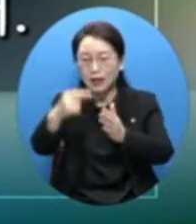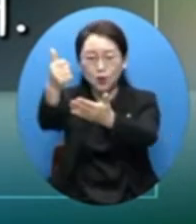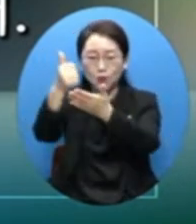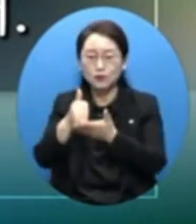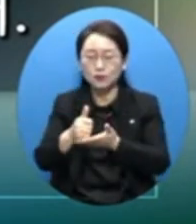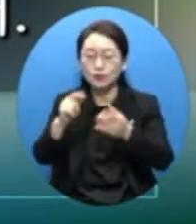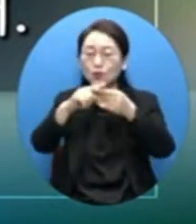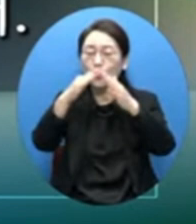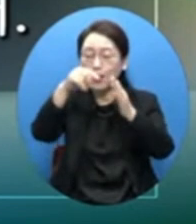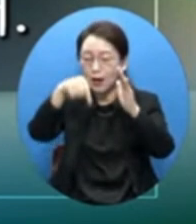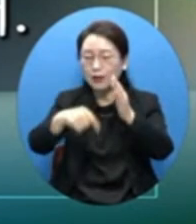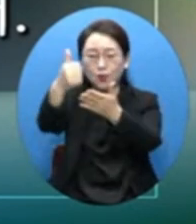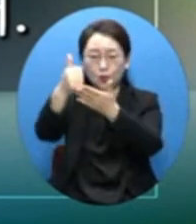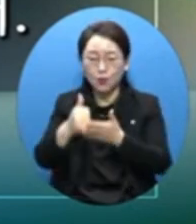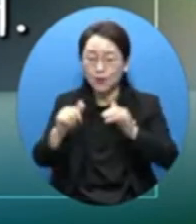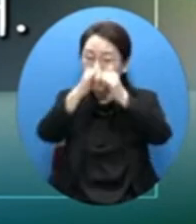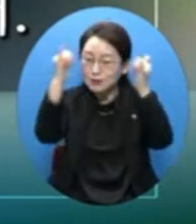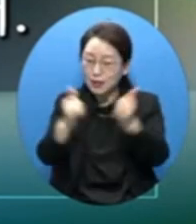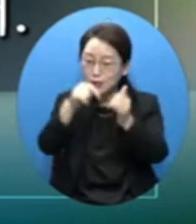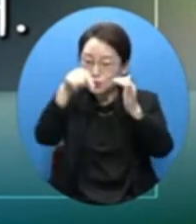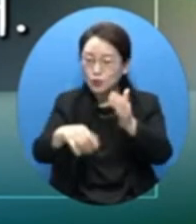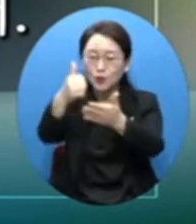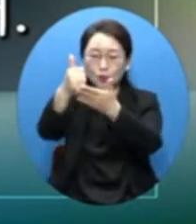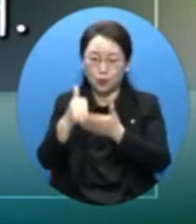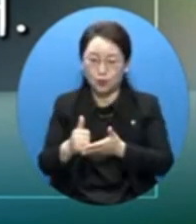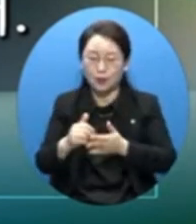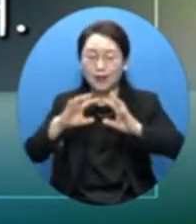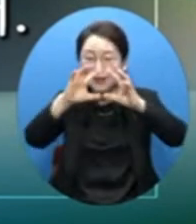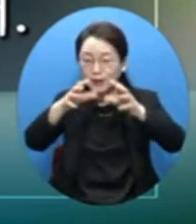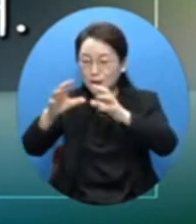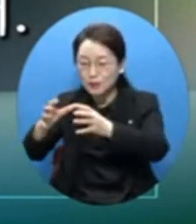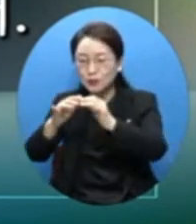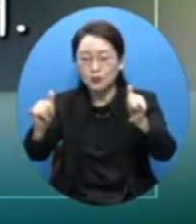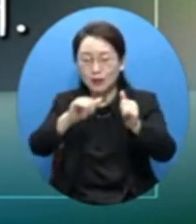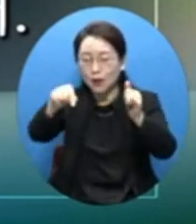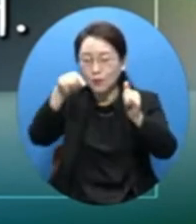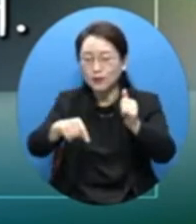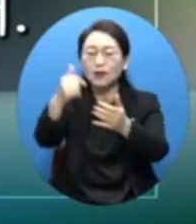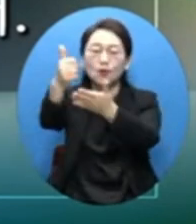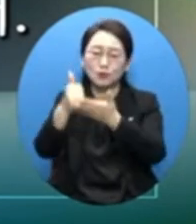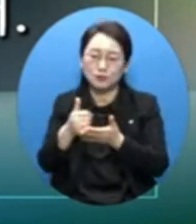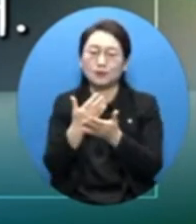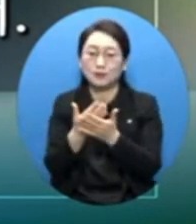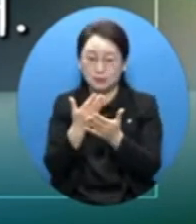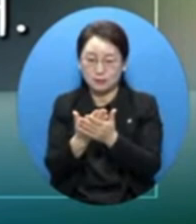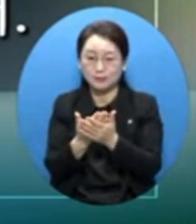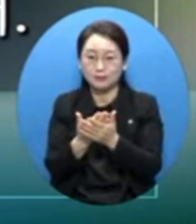교회에 오시옵소서. 이 사회에 오시옵소서. 이 나라 민족 가운데 오시옵소서.